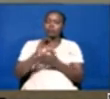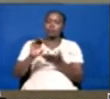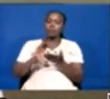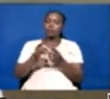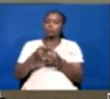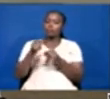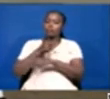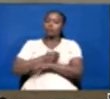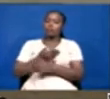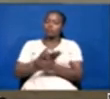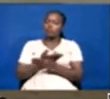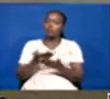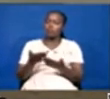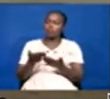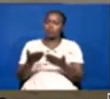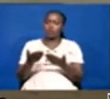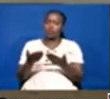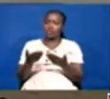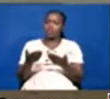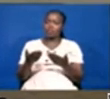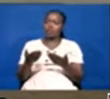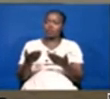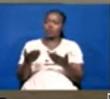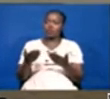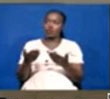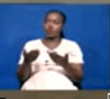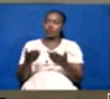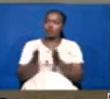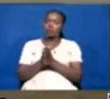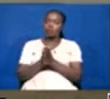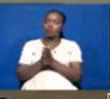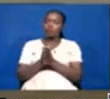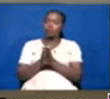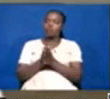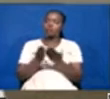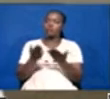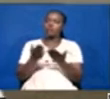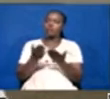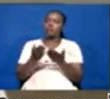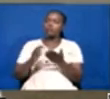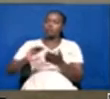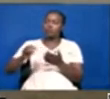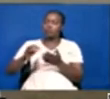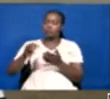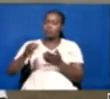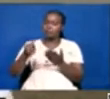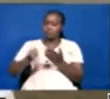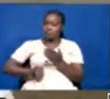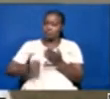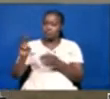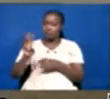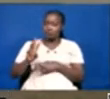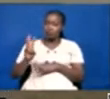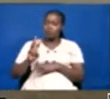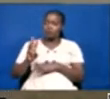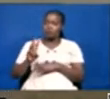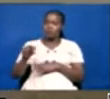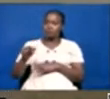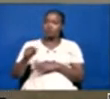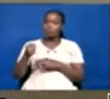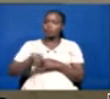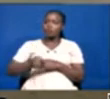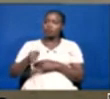pia inatumika kama eneo la kujumuisha kuzile kura za eneo bunge la Wajir South. Kumbuka eneo la Wajir South lina wapiga